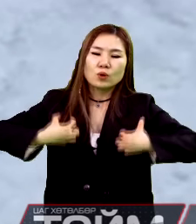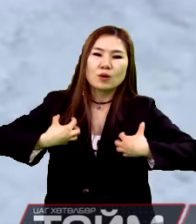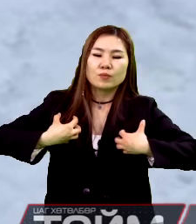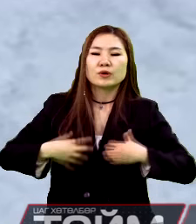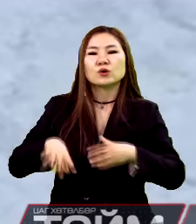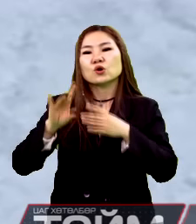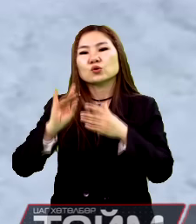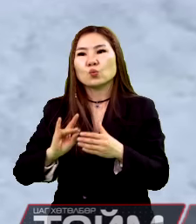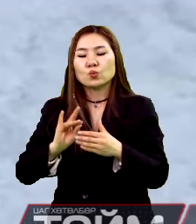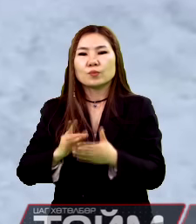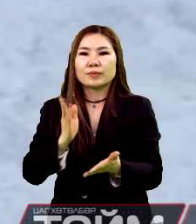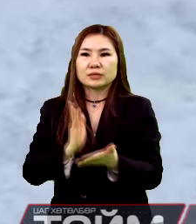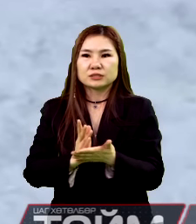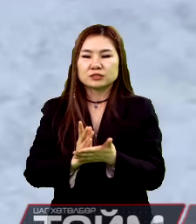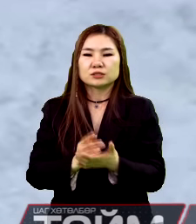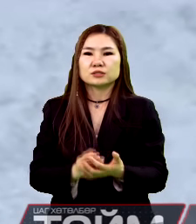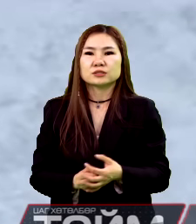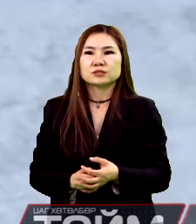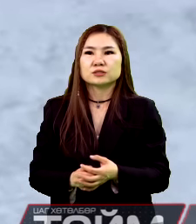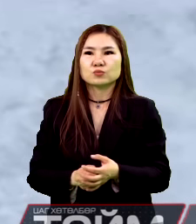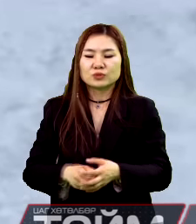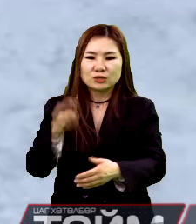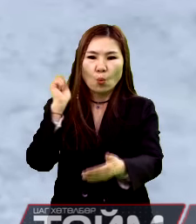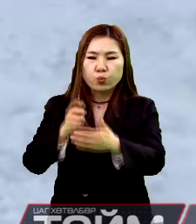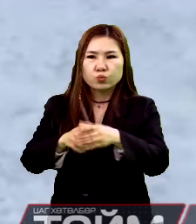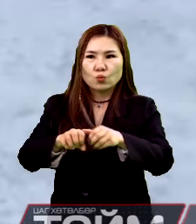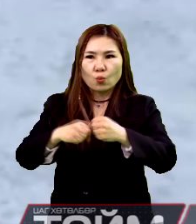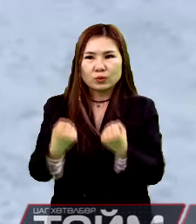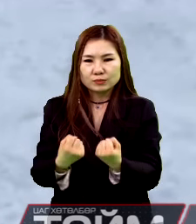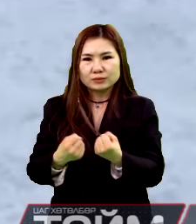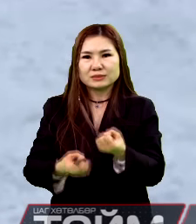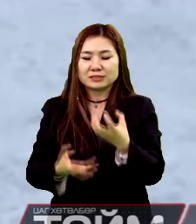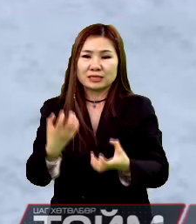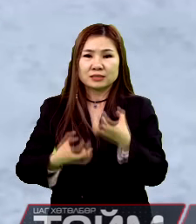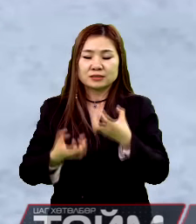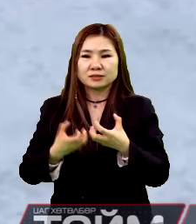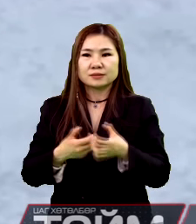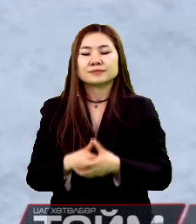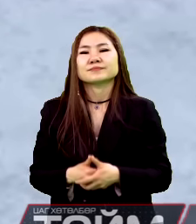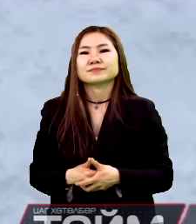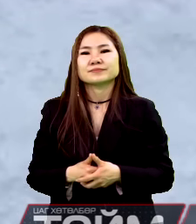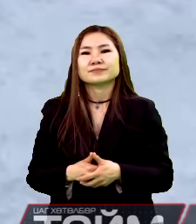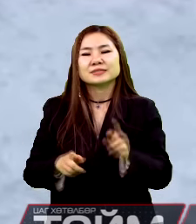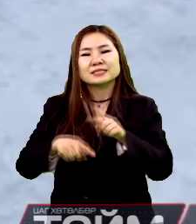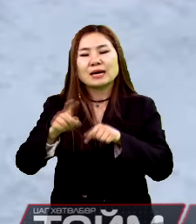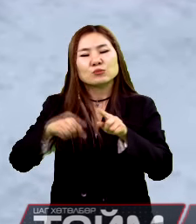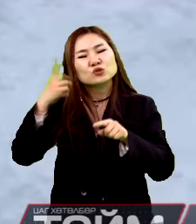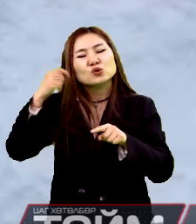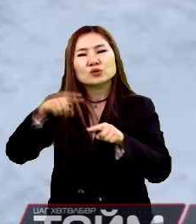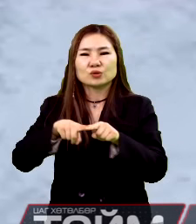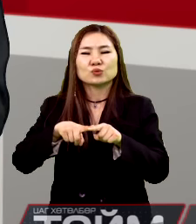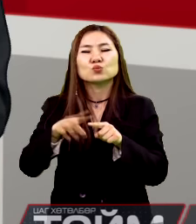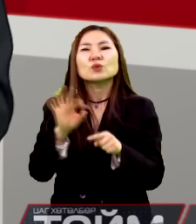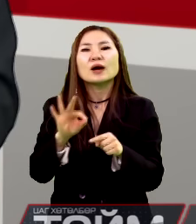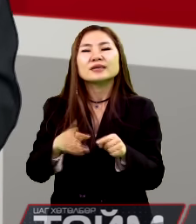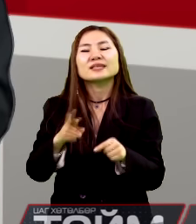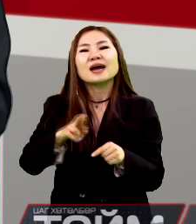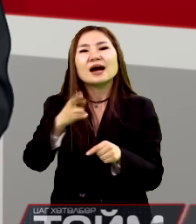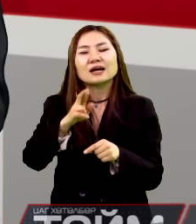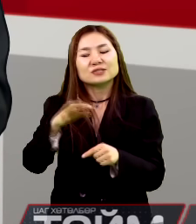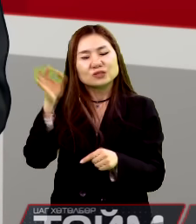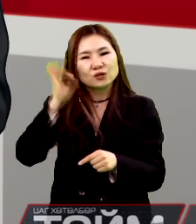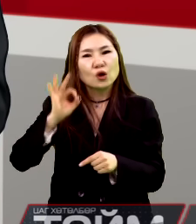хувцсанараа нэмгэлэх, сольж өмсөх хүмсэх ингээд нөгөө алтхаад аялж байгаа хүмүүс ингээд суудаг газар. Тэг би тэр одоо ямар удаа зориулгаар тэгсник юу гэсэн